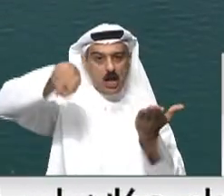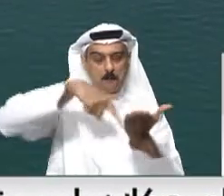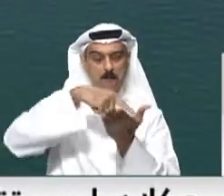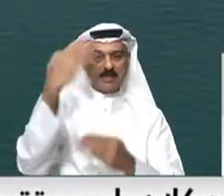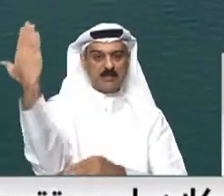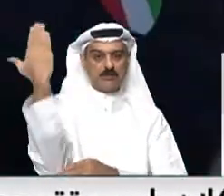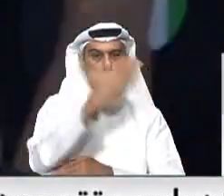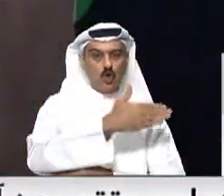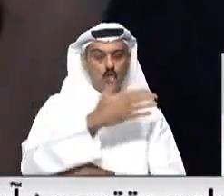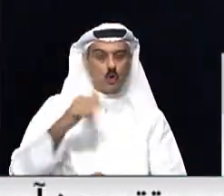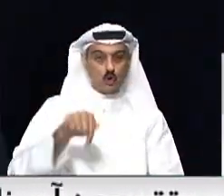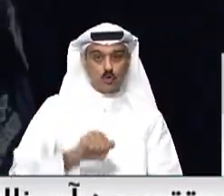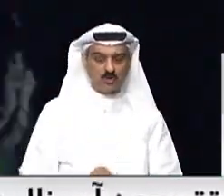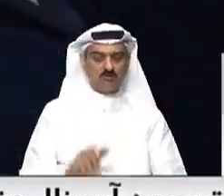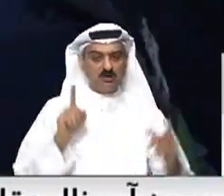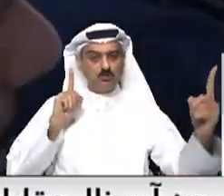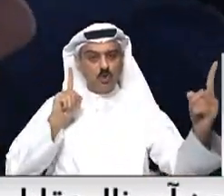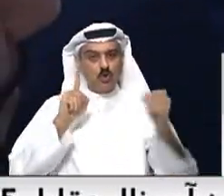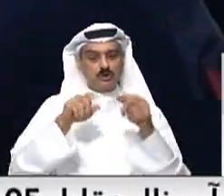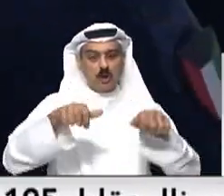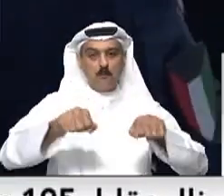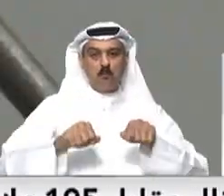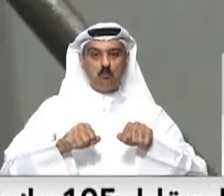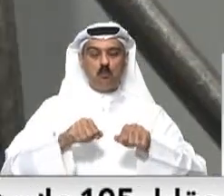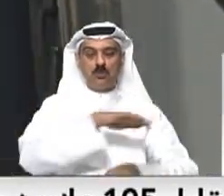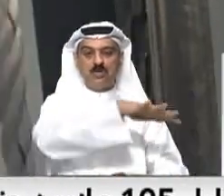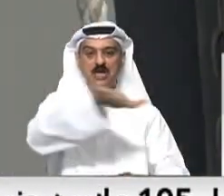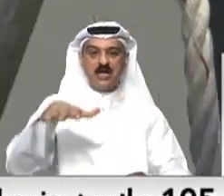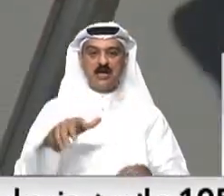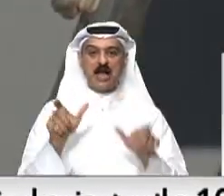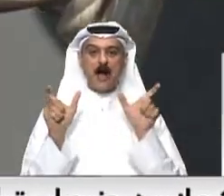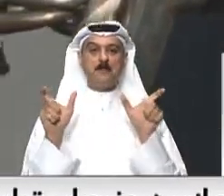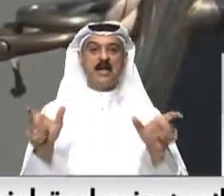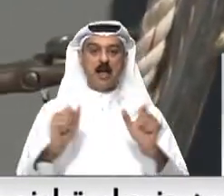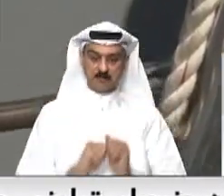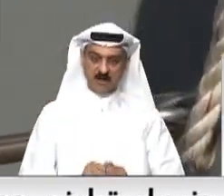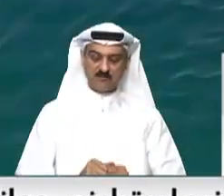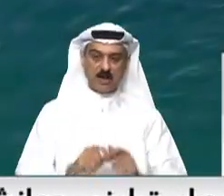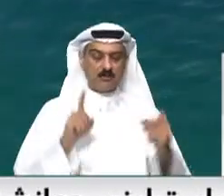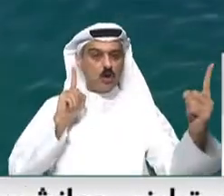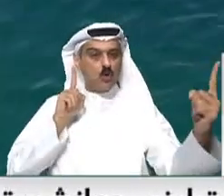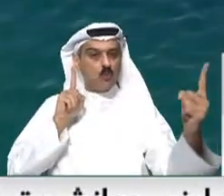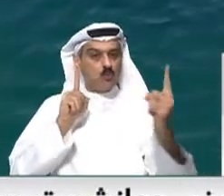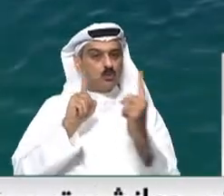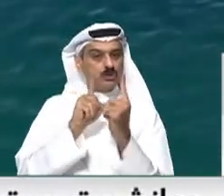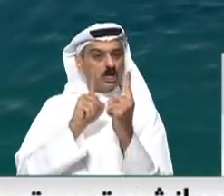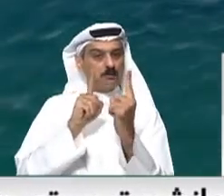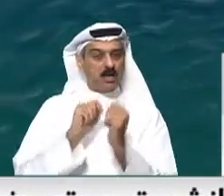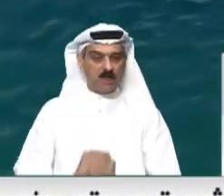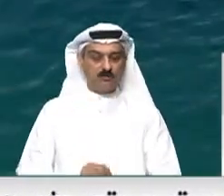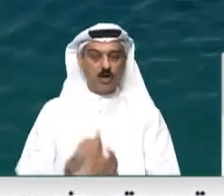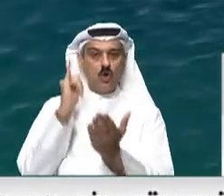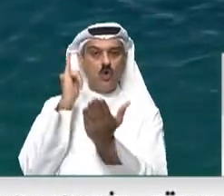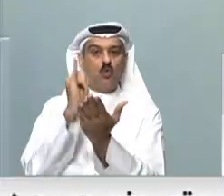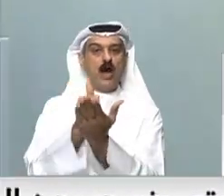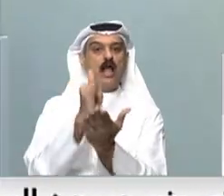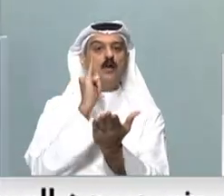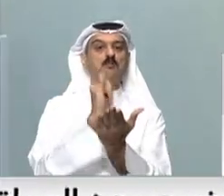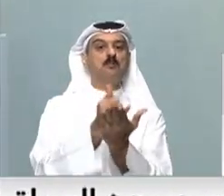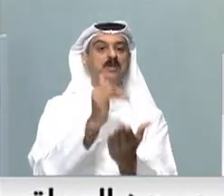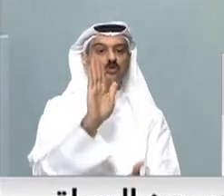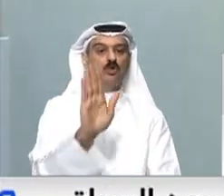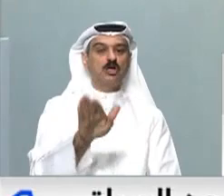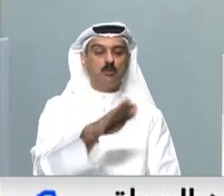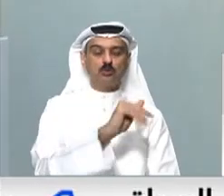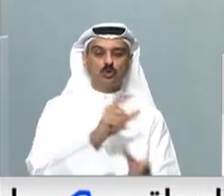البري، وكان في استقباله مدير عام أمن الحدود البرية اللواء مجبل بن شوق وعدد من القيادات